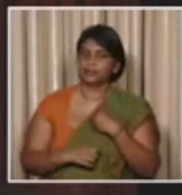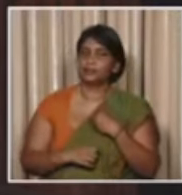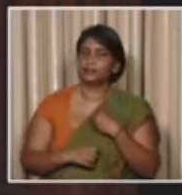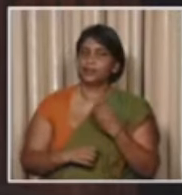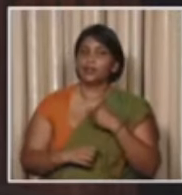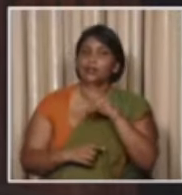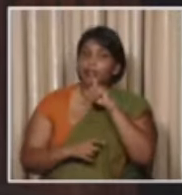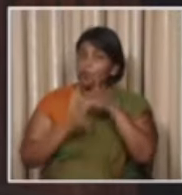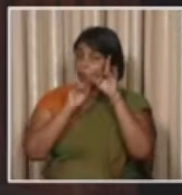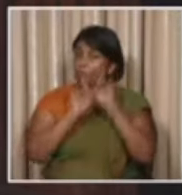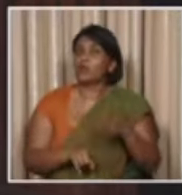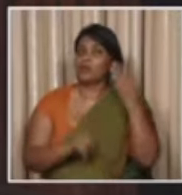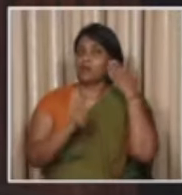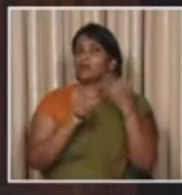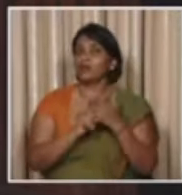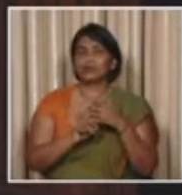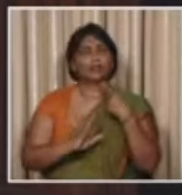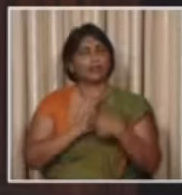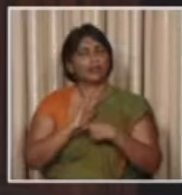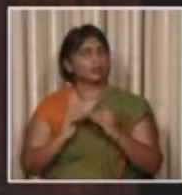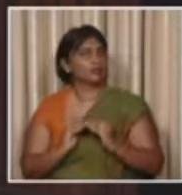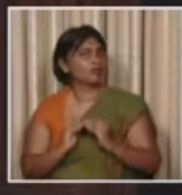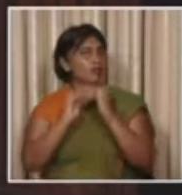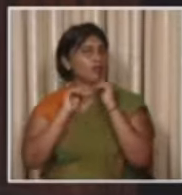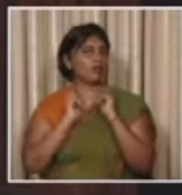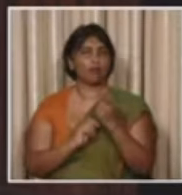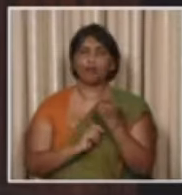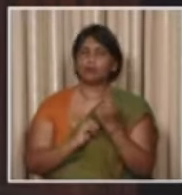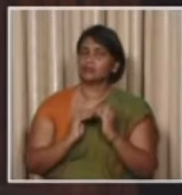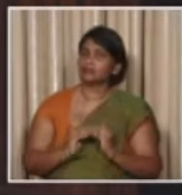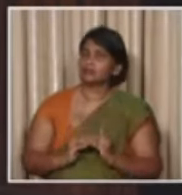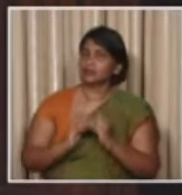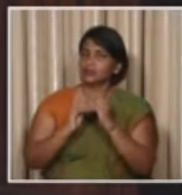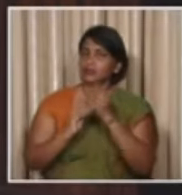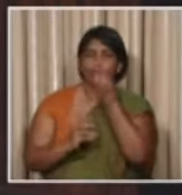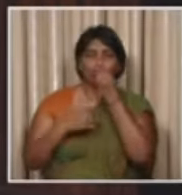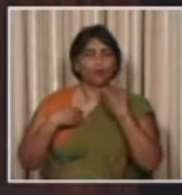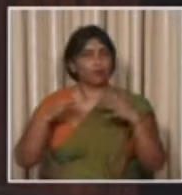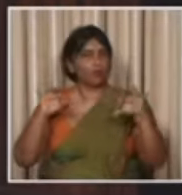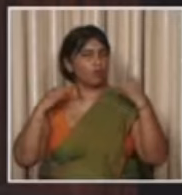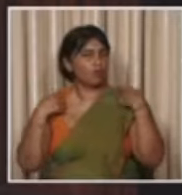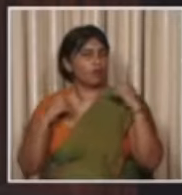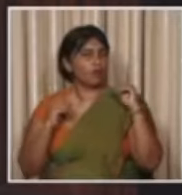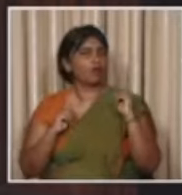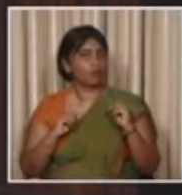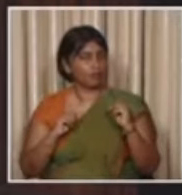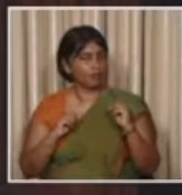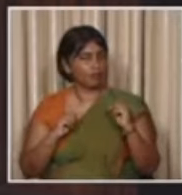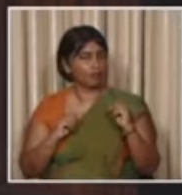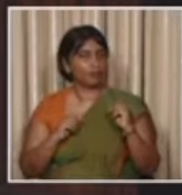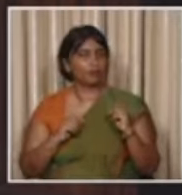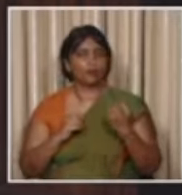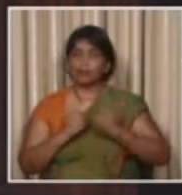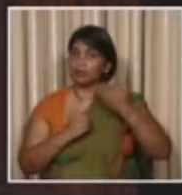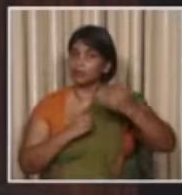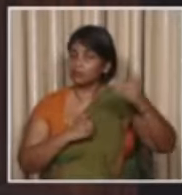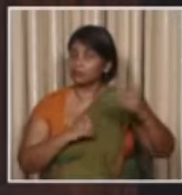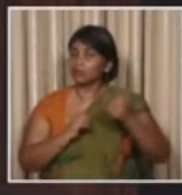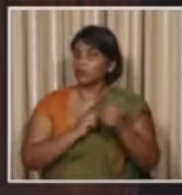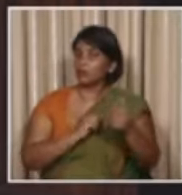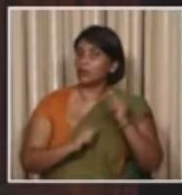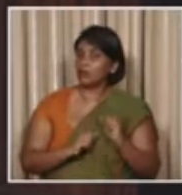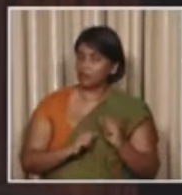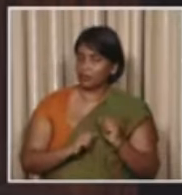කතා කරන්න ඕනේ ඒවා. මේ රට කොහමද ගොඩ ගන්න මේ ආර්ථිකයෙන් කොහමද ගොඩ ගන්න මන්ද පෝෂණය නැති කරන්නේ කොහමද? ඉස්සරහට අපි යන්නේ